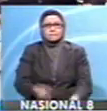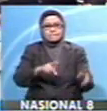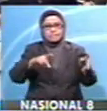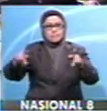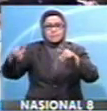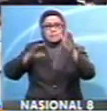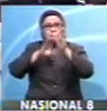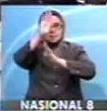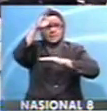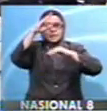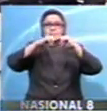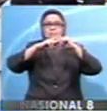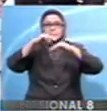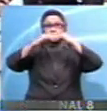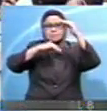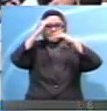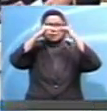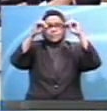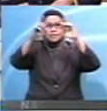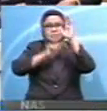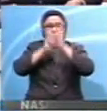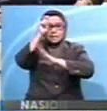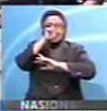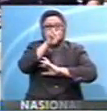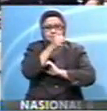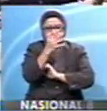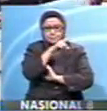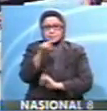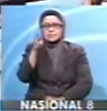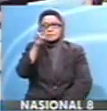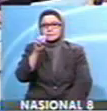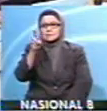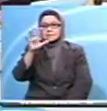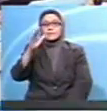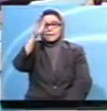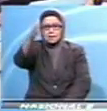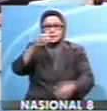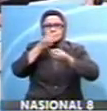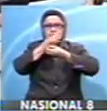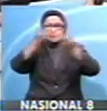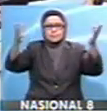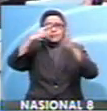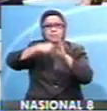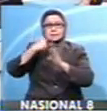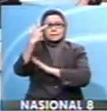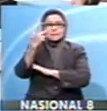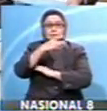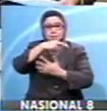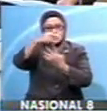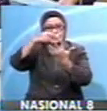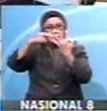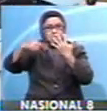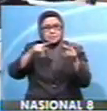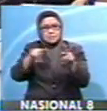pembangunan pendidikan Malaysia pendidikan tinggi 2015 hingga 2025 dijangka di umum Mac depan antara lain pelan tersebut